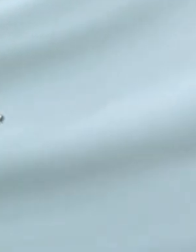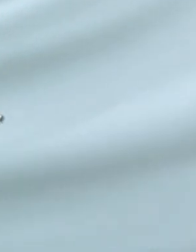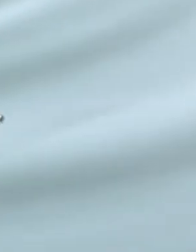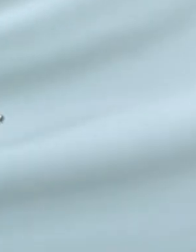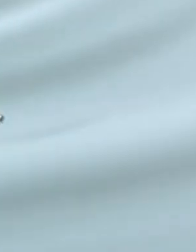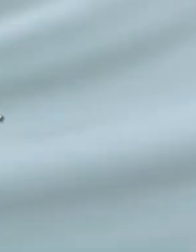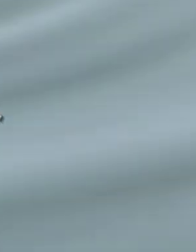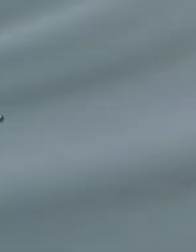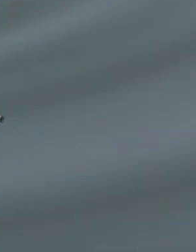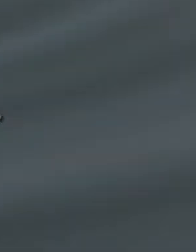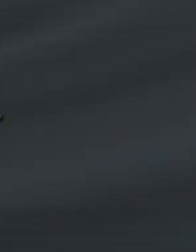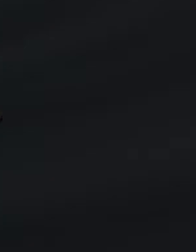으